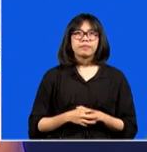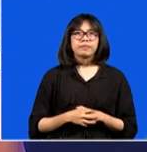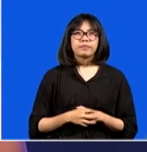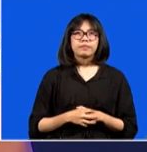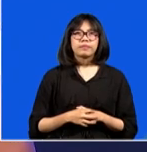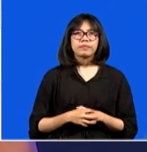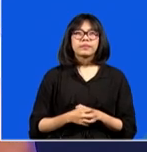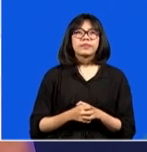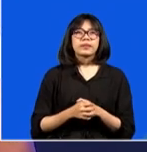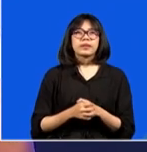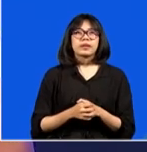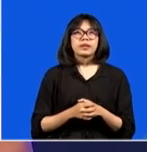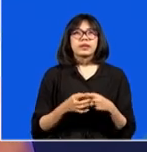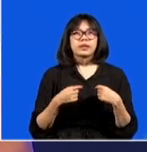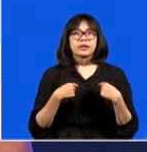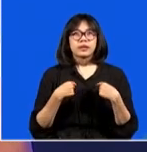pengalaman